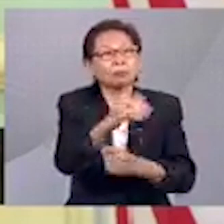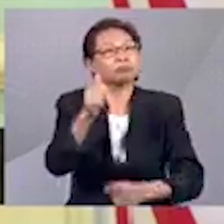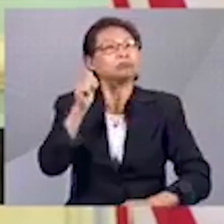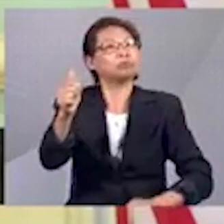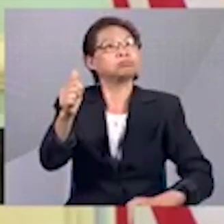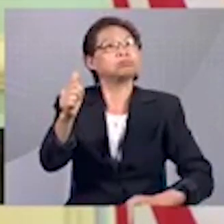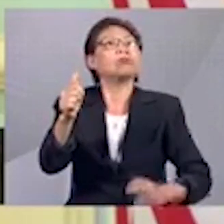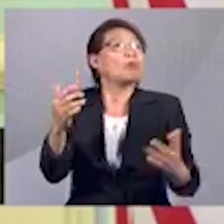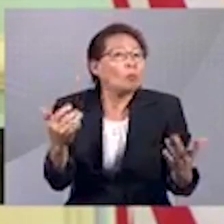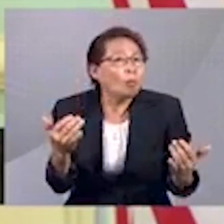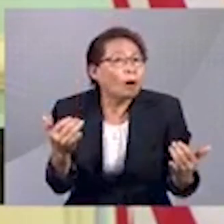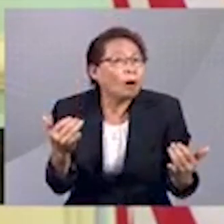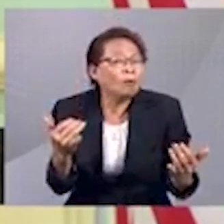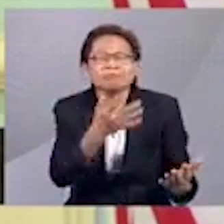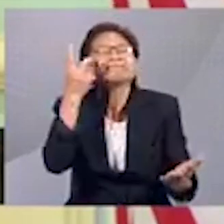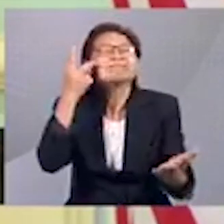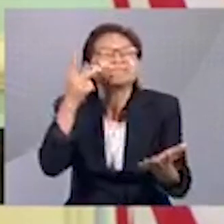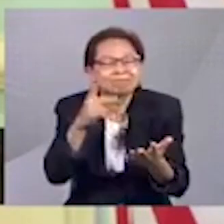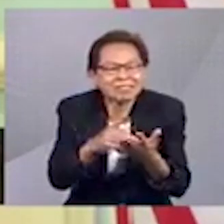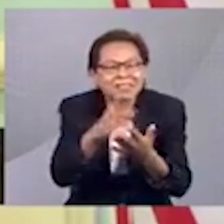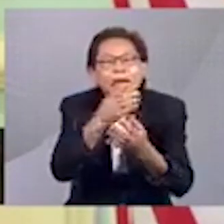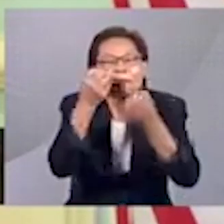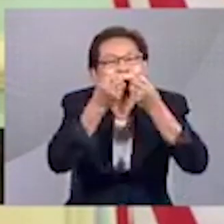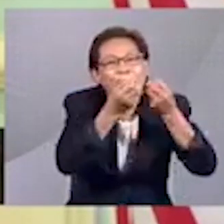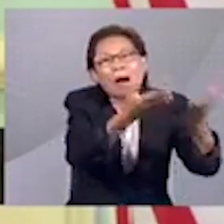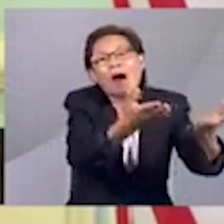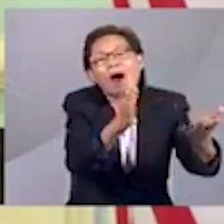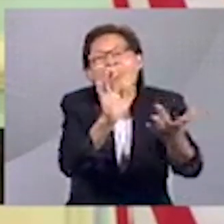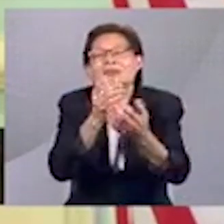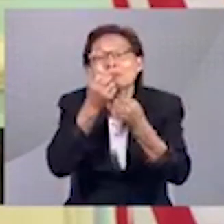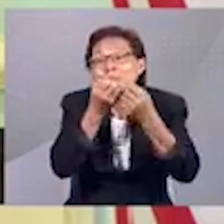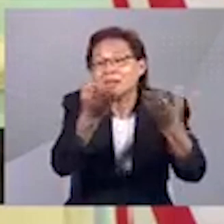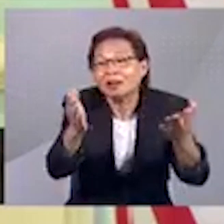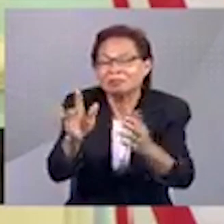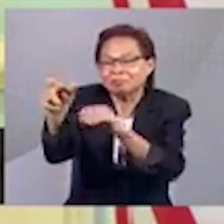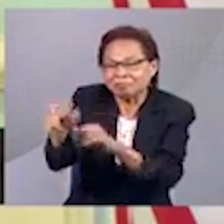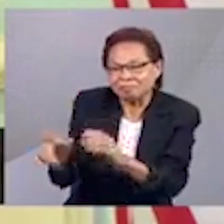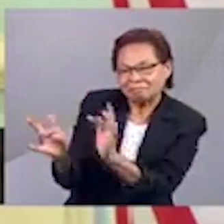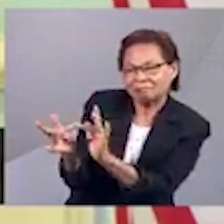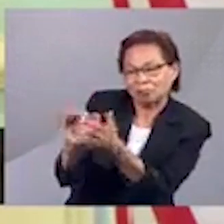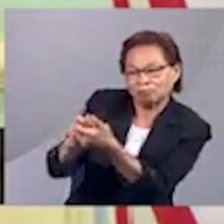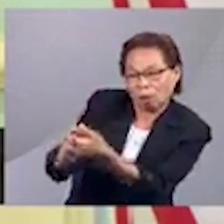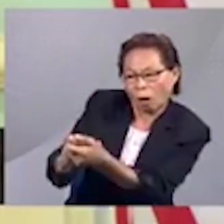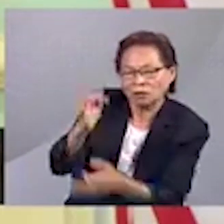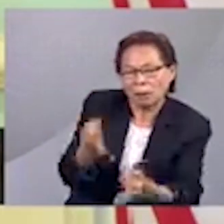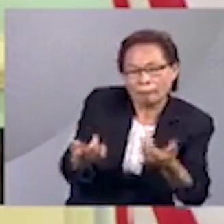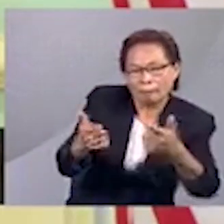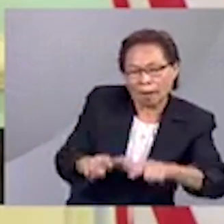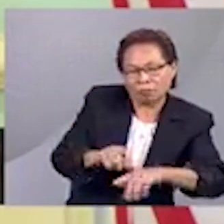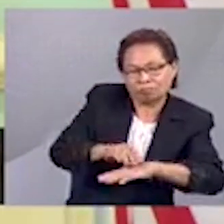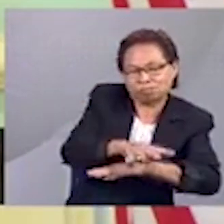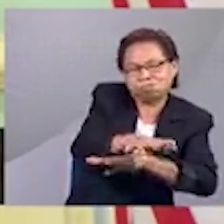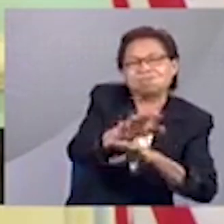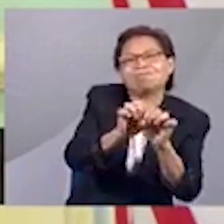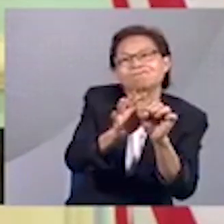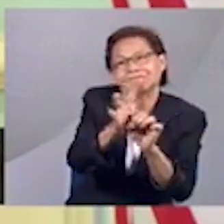berkesan untuk mengenal pasti dan memaklumkan kontak rapat sekiranya berlaku kes